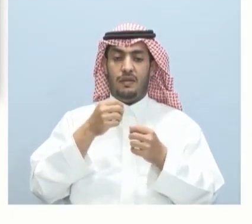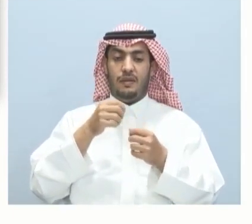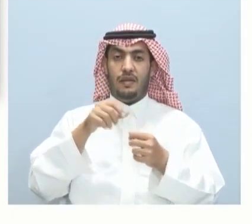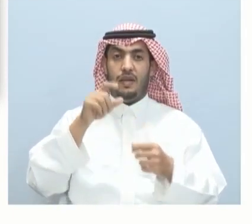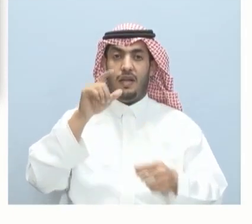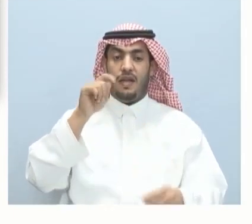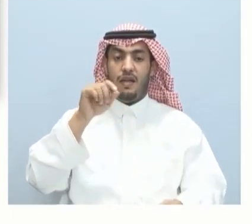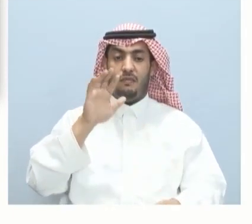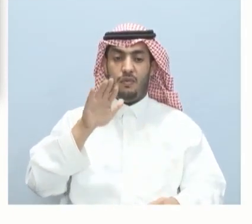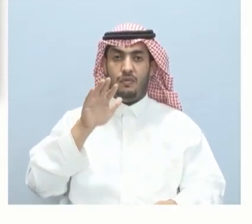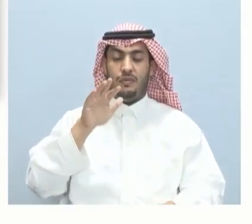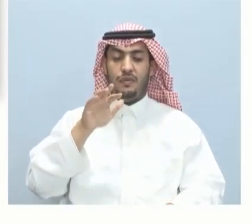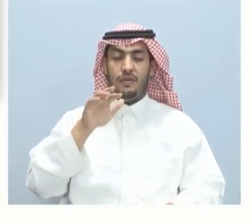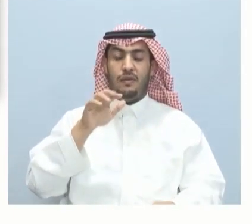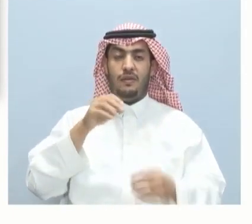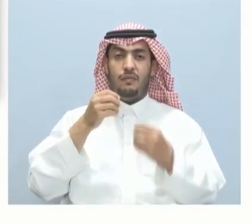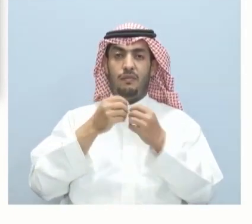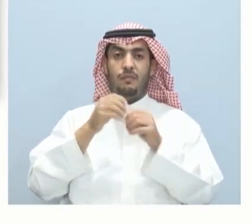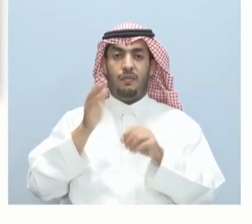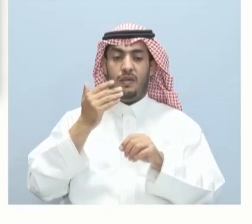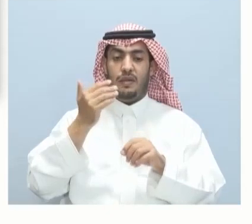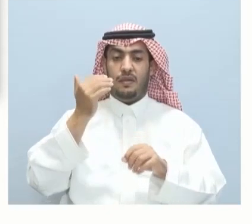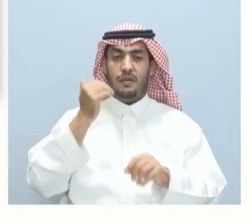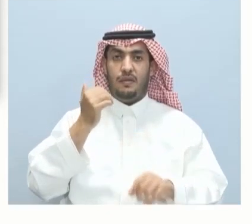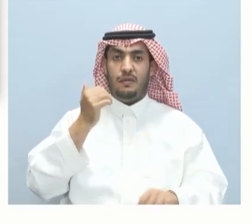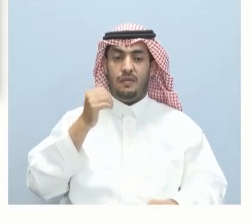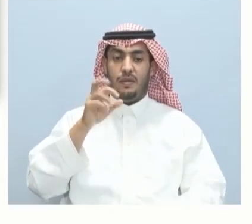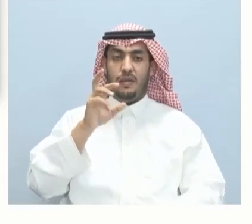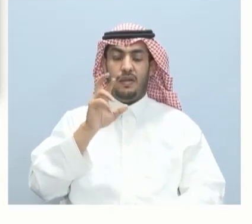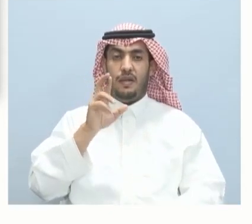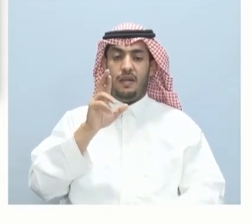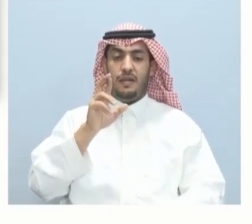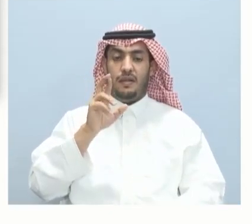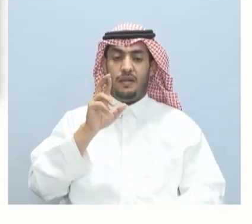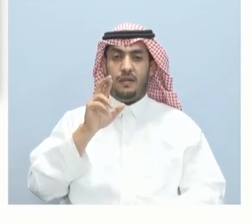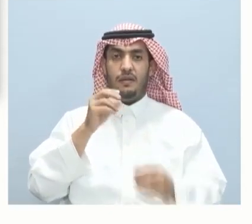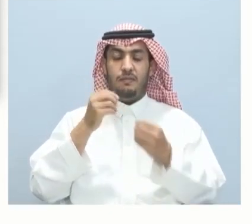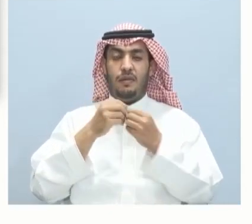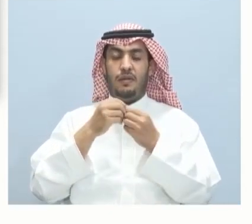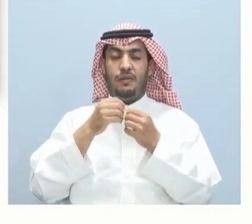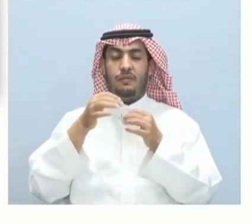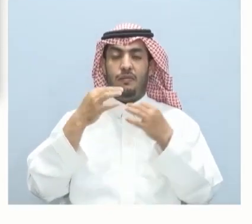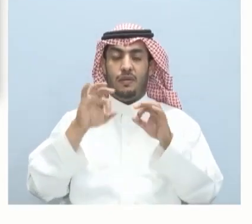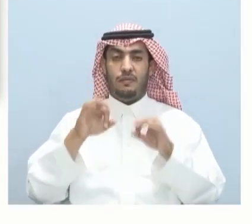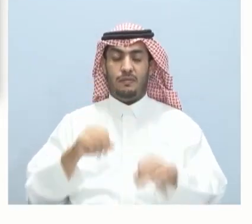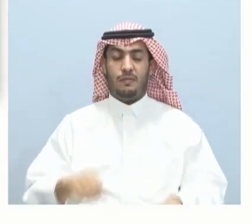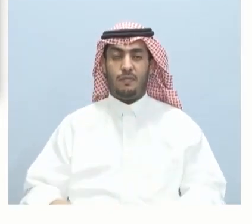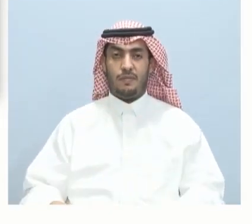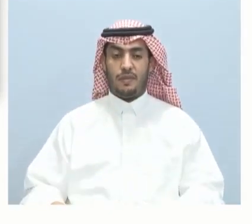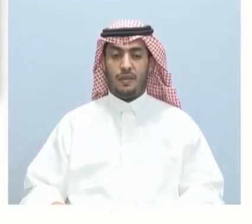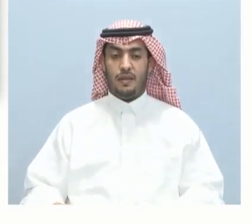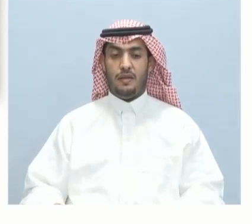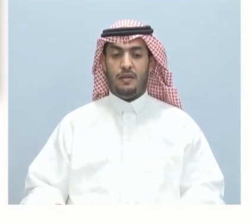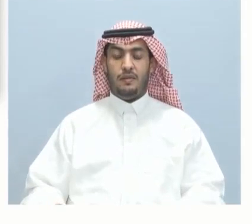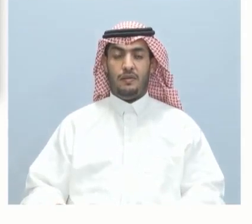الاف موجوده عندك صريحه لا ليست موجوده هل الار اس موجوده صريحه اصلا هي المطلوب هل الاف